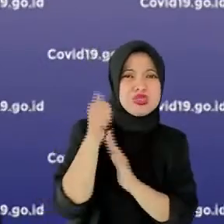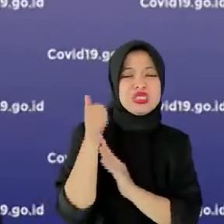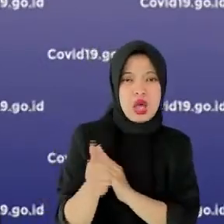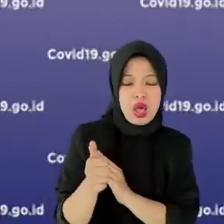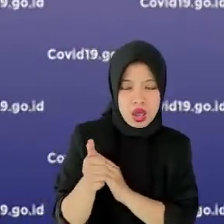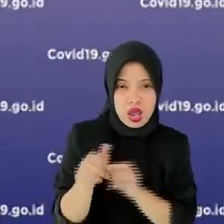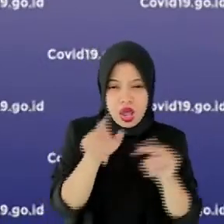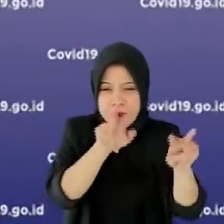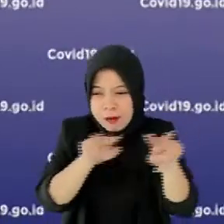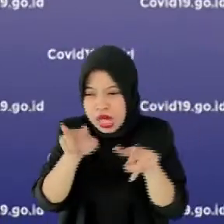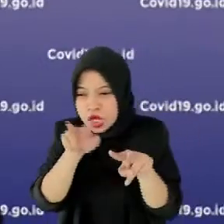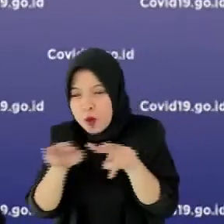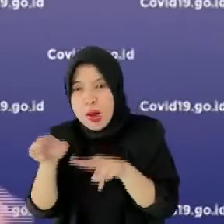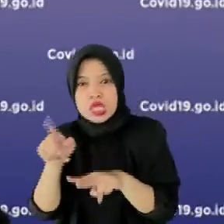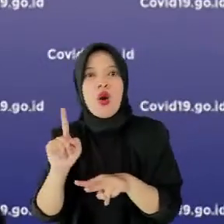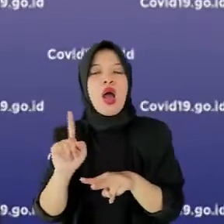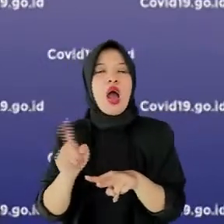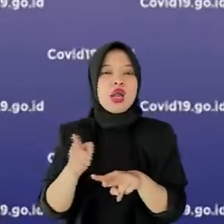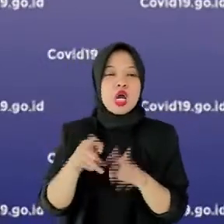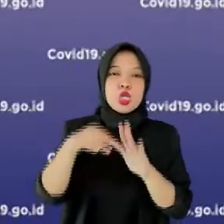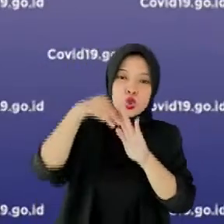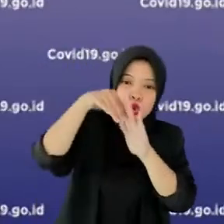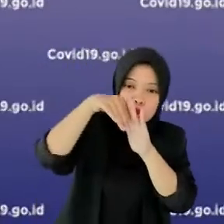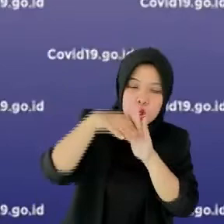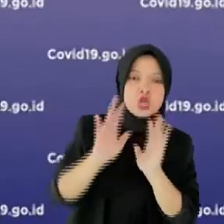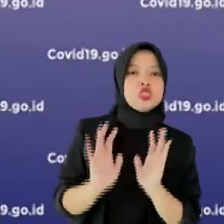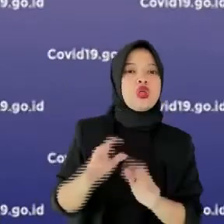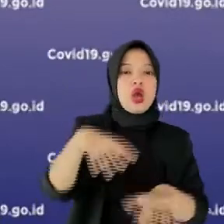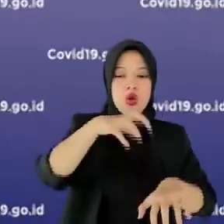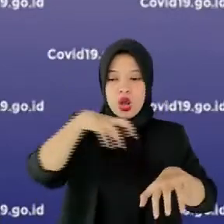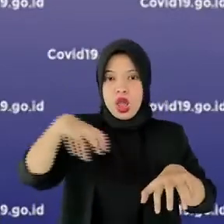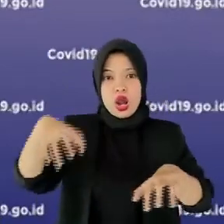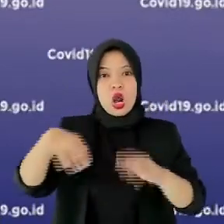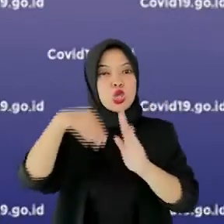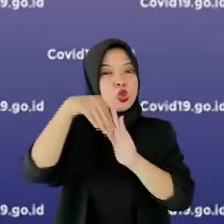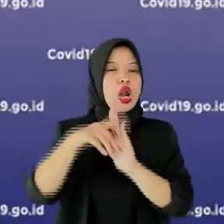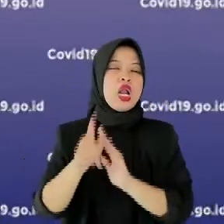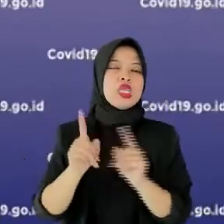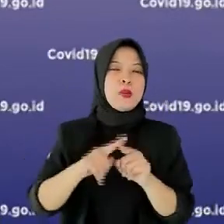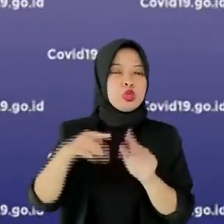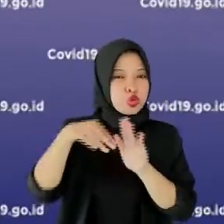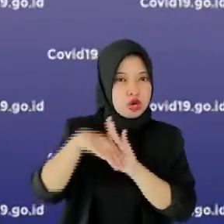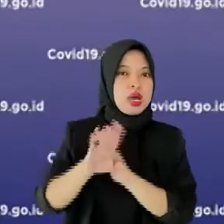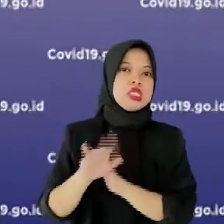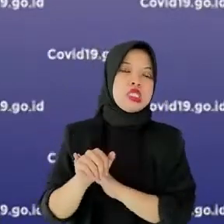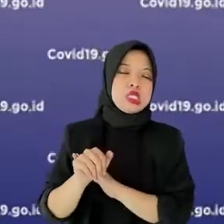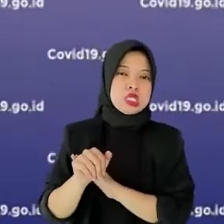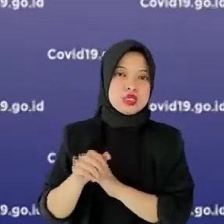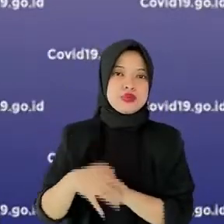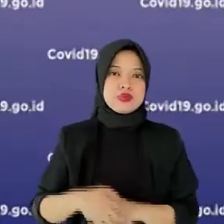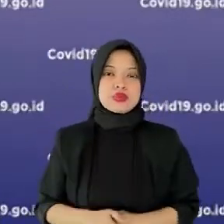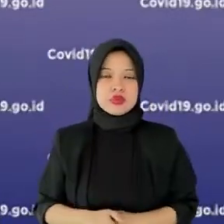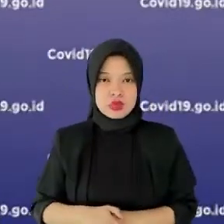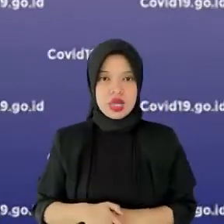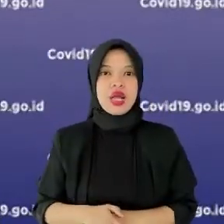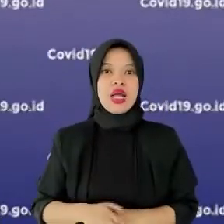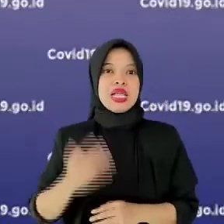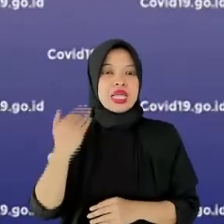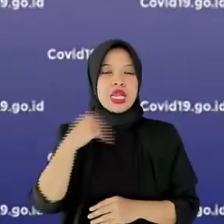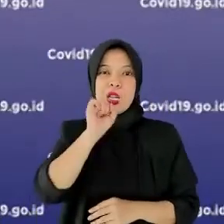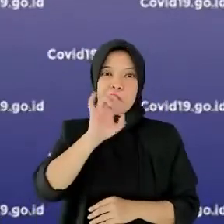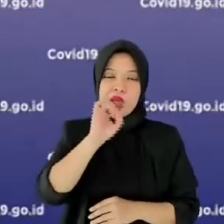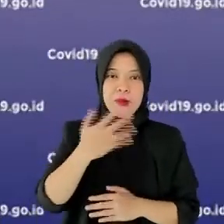kita pantau, beberapa mungkin sudah ada yang di puncak dan turun dalam beberapa hari terakhir, dan saya lihat ini masih turun trennya, Dokter Lula, sebagaimana tadi saya